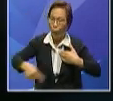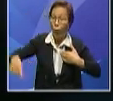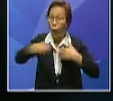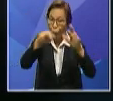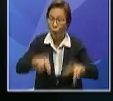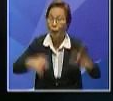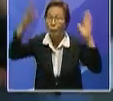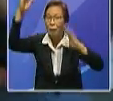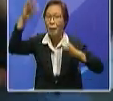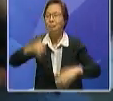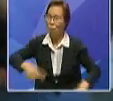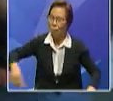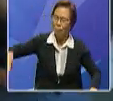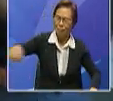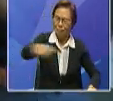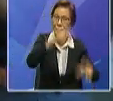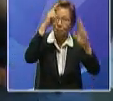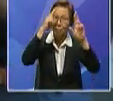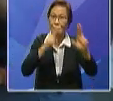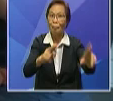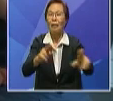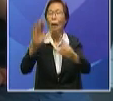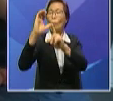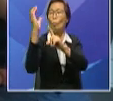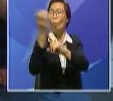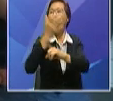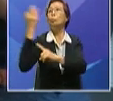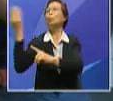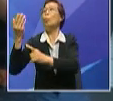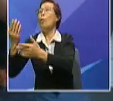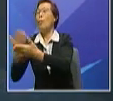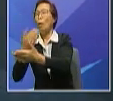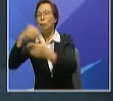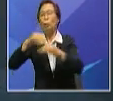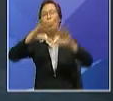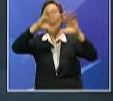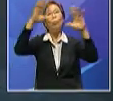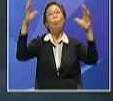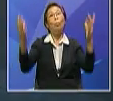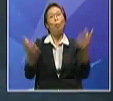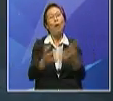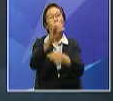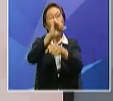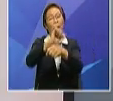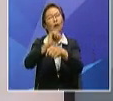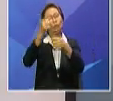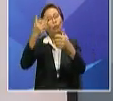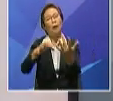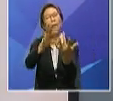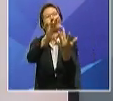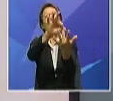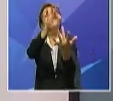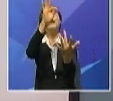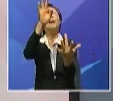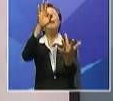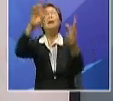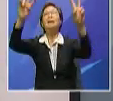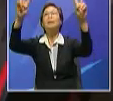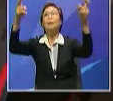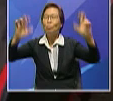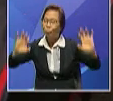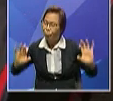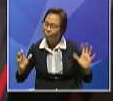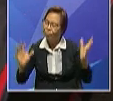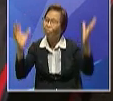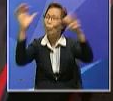hadirin yang dirahmati sekalian pembudayaan norma baru dalam dunia pekerjaan sejagat telah dipilih sebagai tema